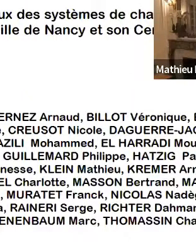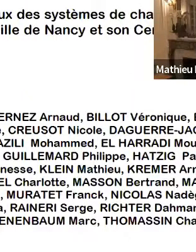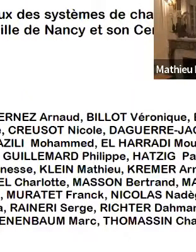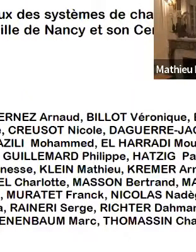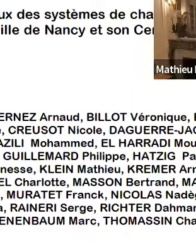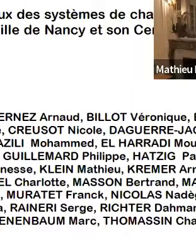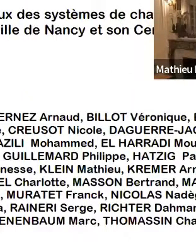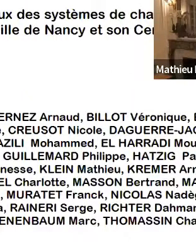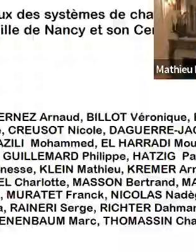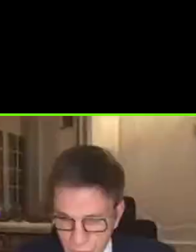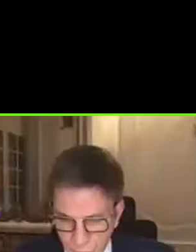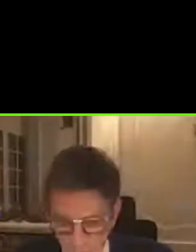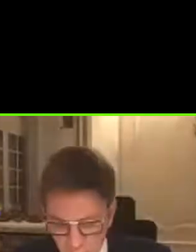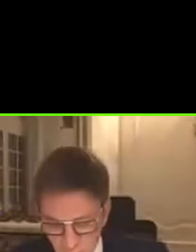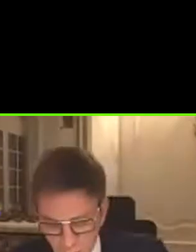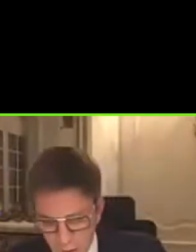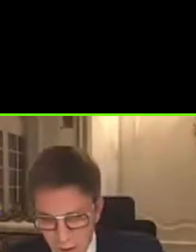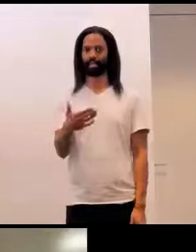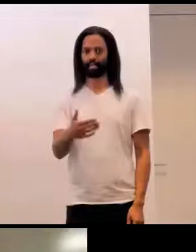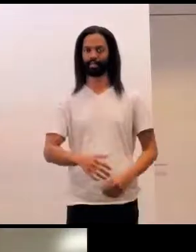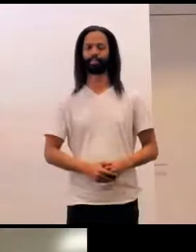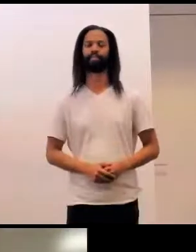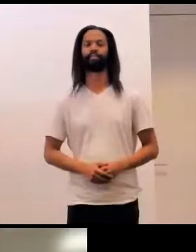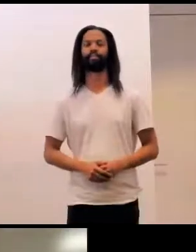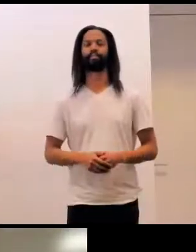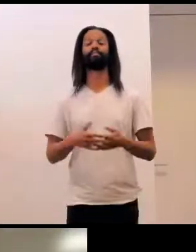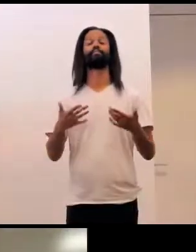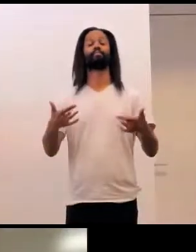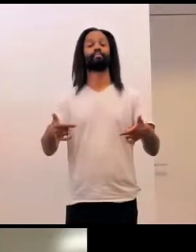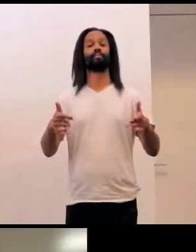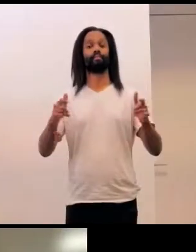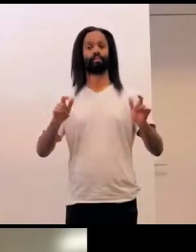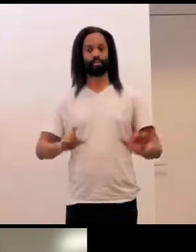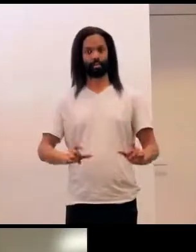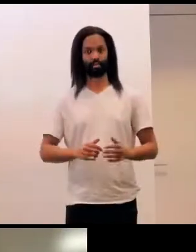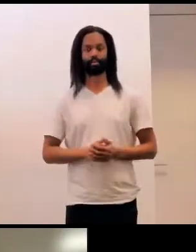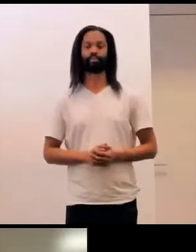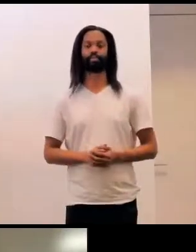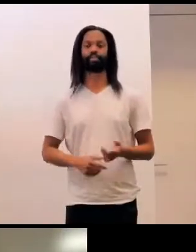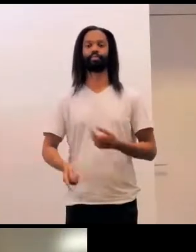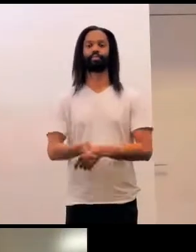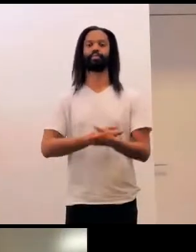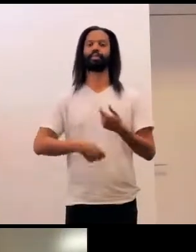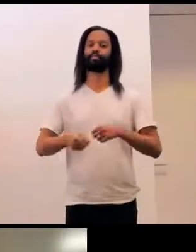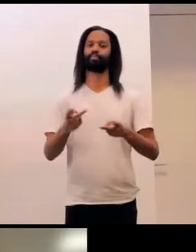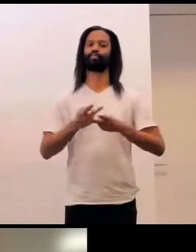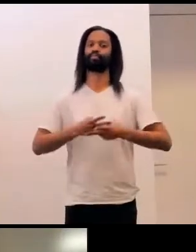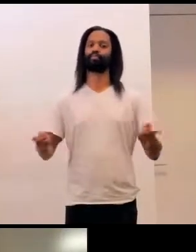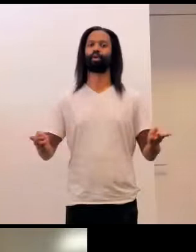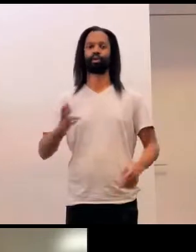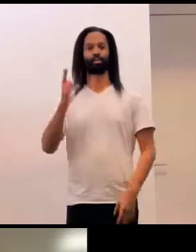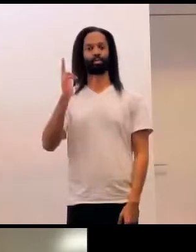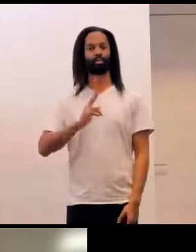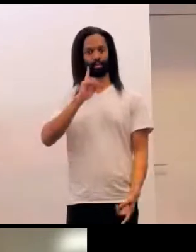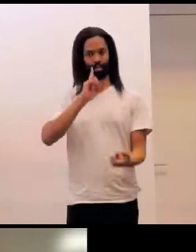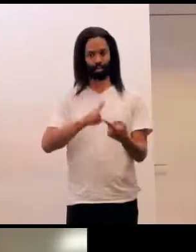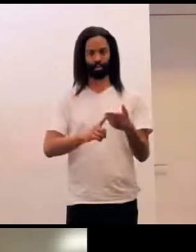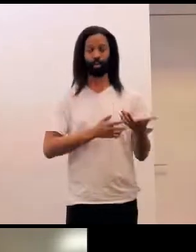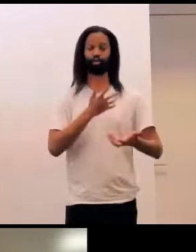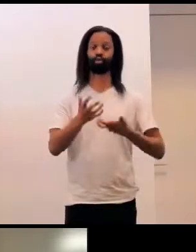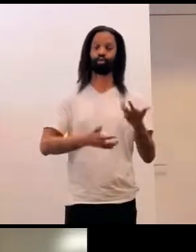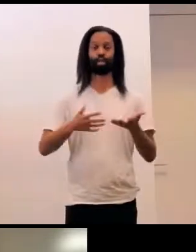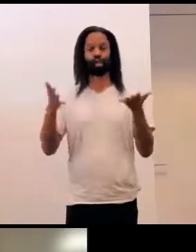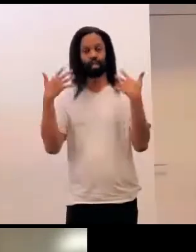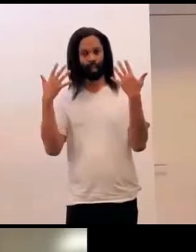Unanimité, merci. Nous poursuivons avec un lancement de marché public pour le chauffage et la climatisation, un